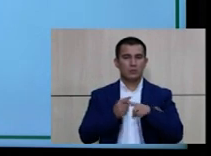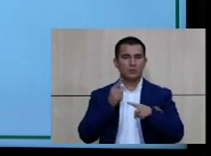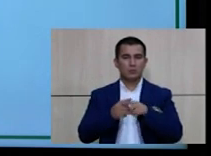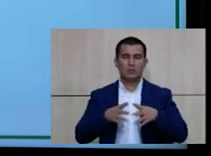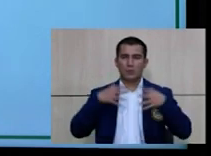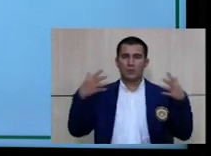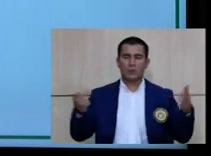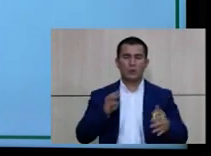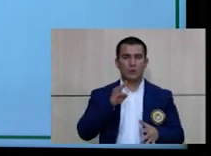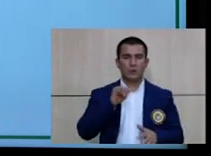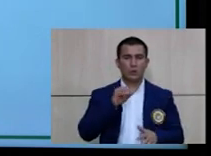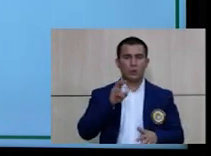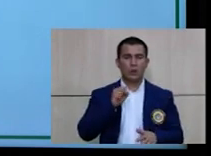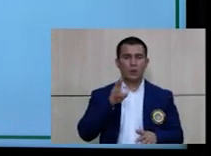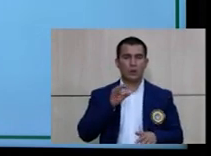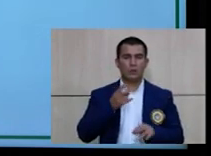Topalon daryo